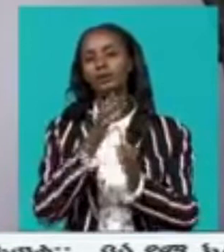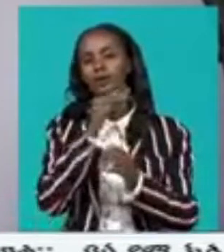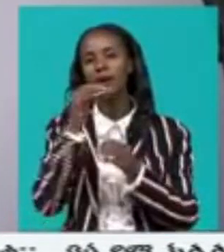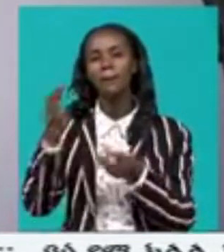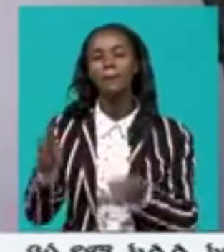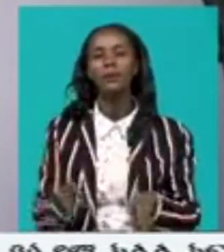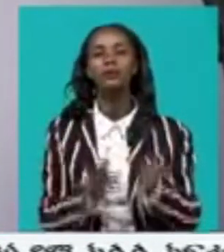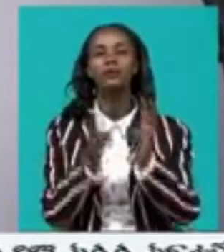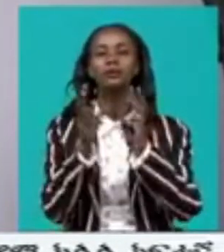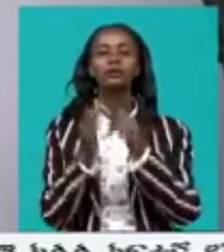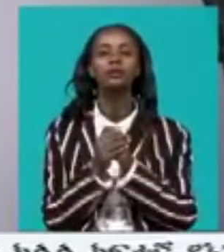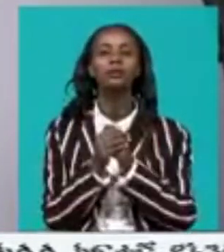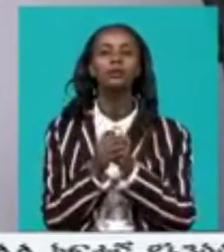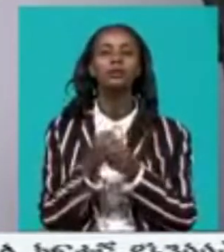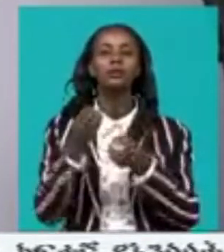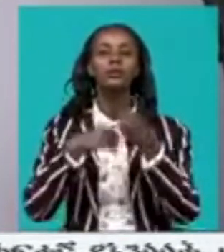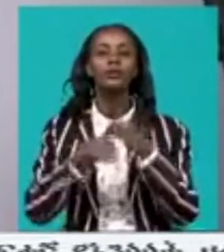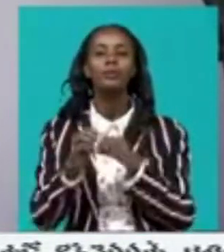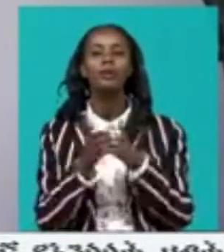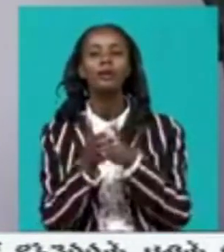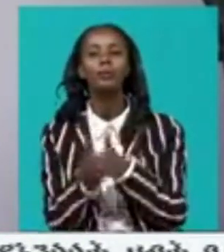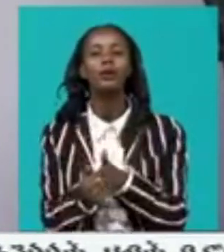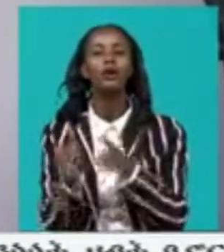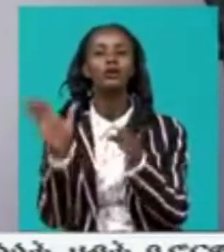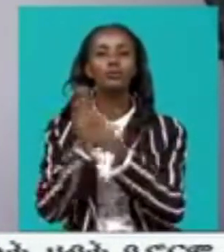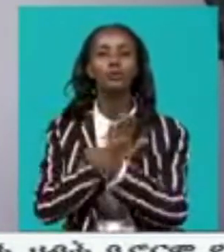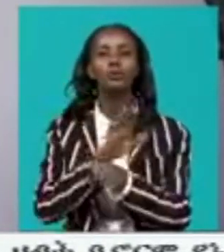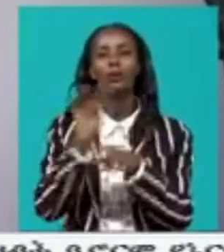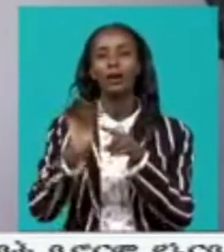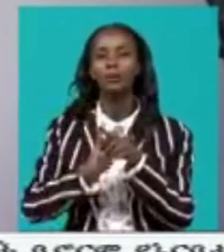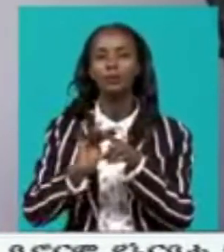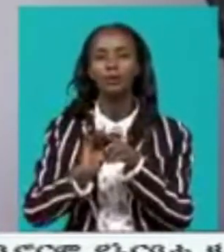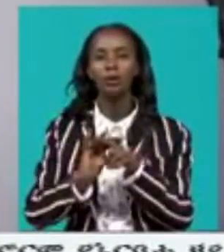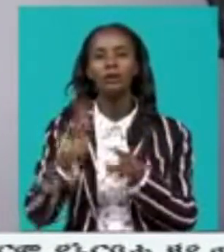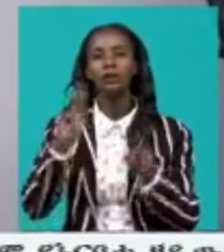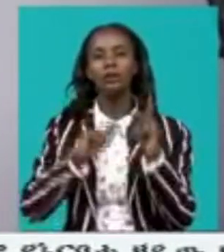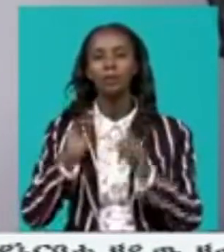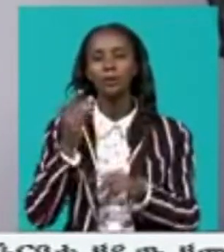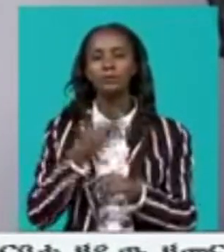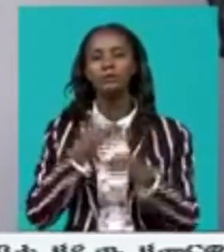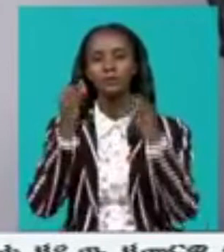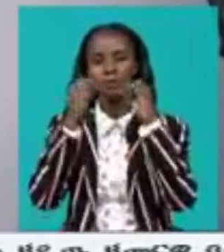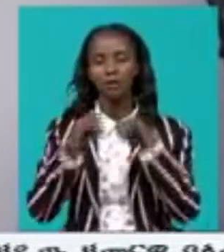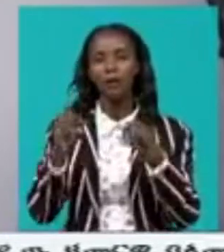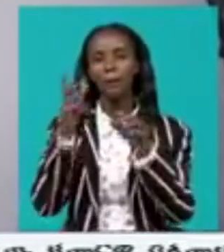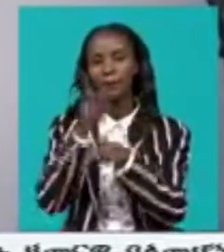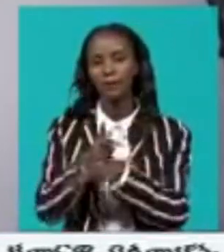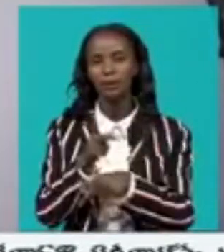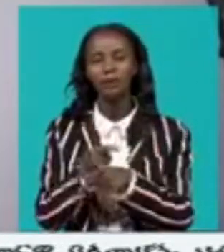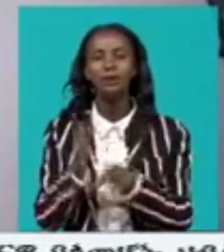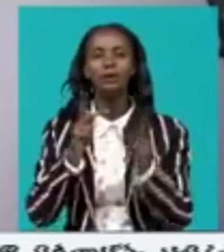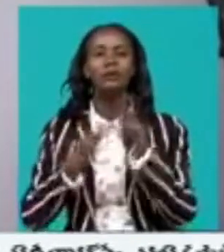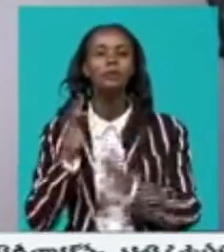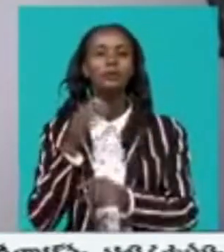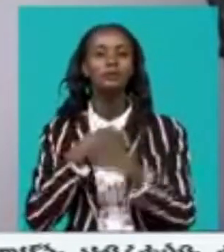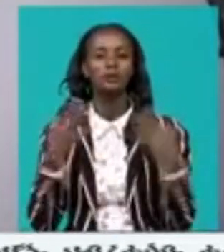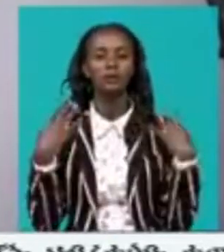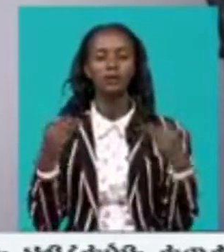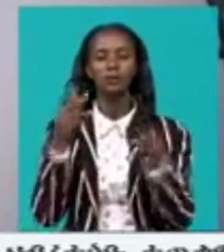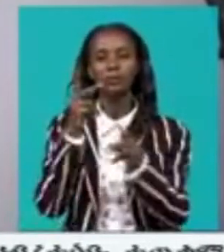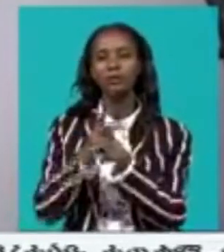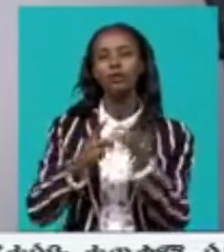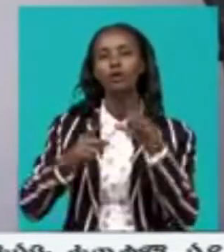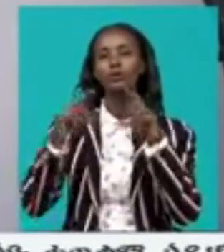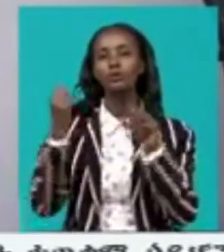መንገድ ጽሕፈት ቤት አመራር፣ ሙሉ ባለሙያ የህዝባችንን ጸጥታ መጠበቅ፣ የህዝባችንን ደህንነት መጠበቅ